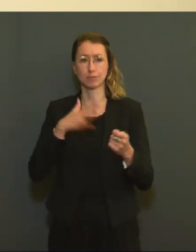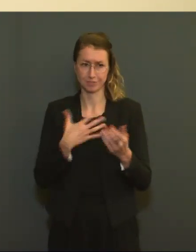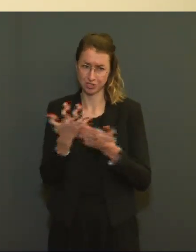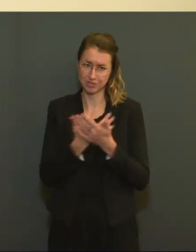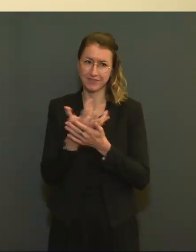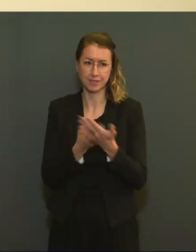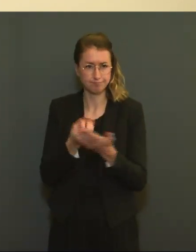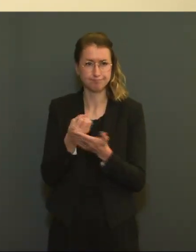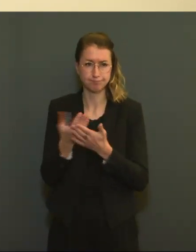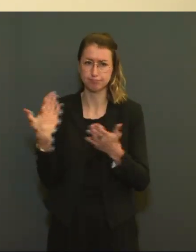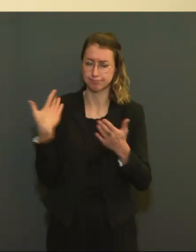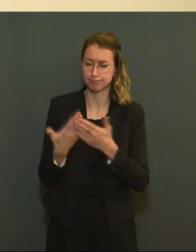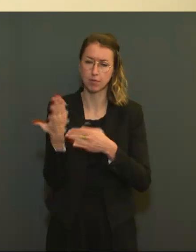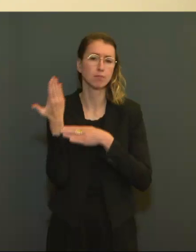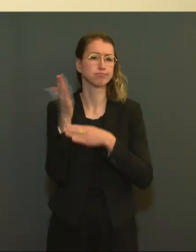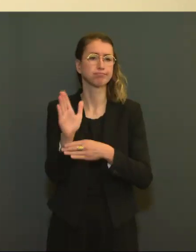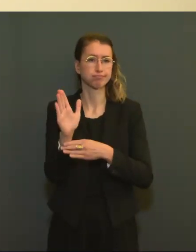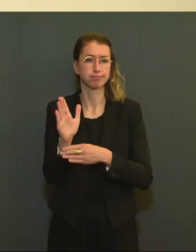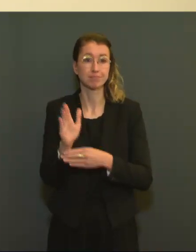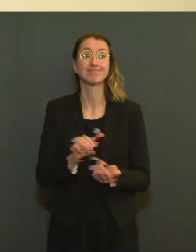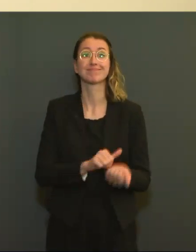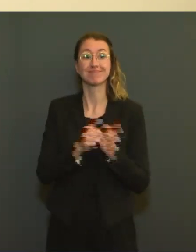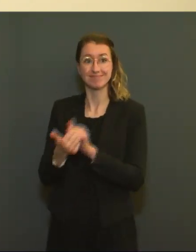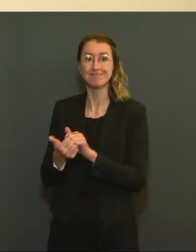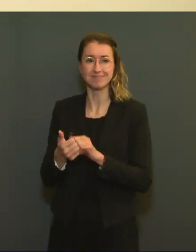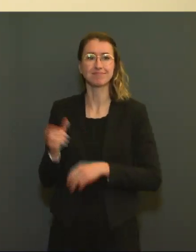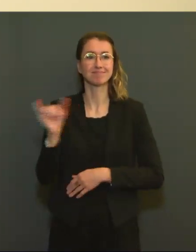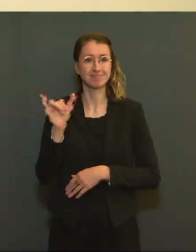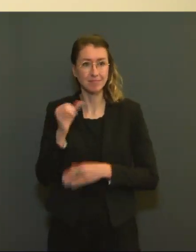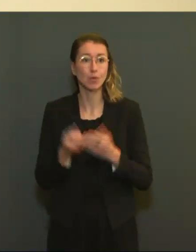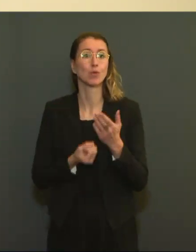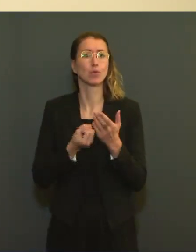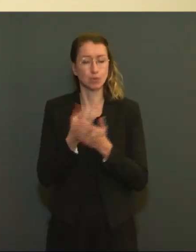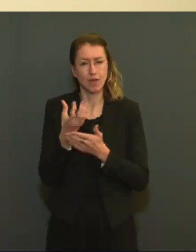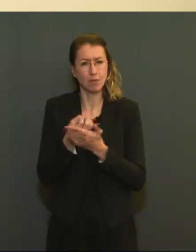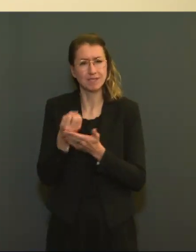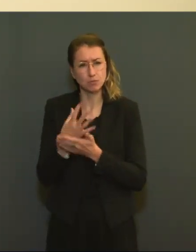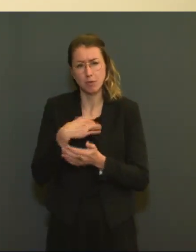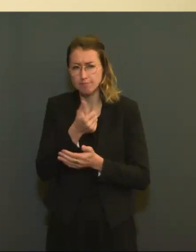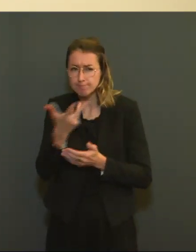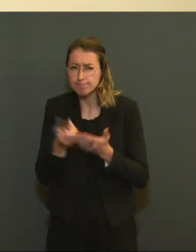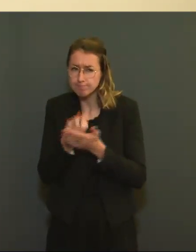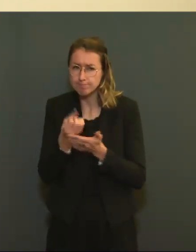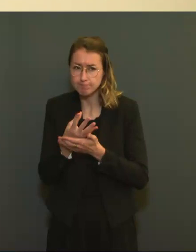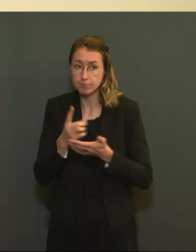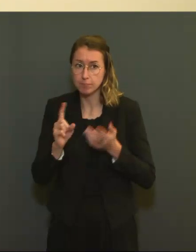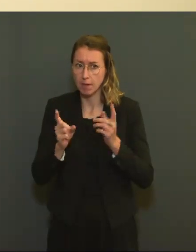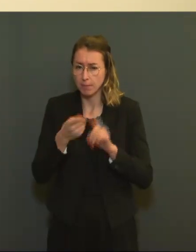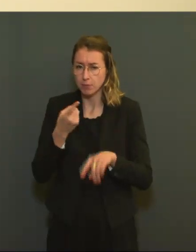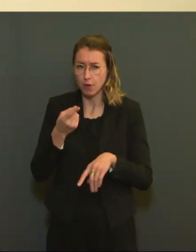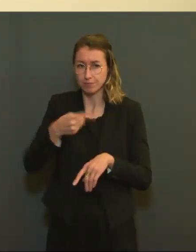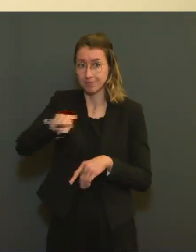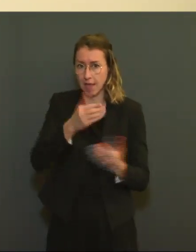récents et nous terminerons par un commentaire, je pense, attendu par beaucoup d'entre vous concernant la signification du